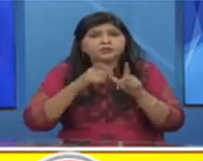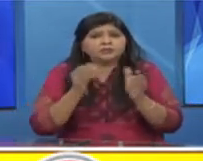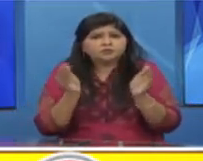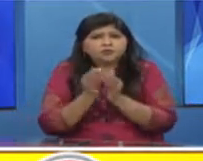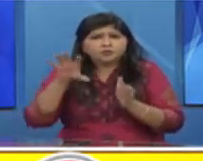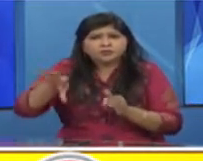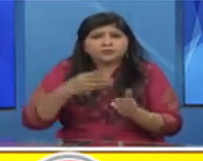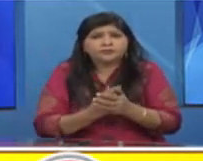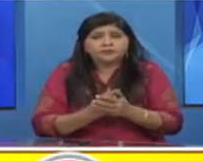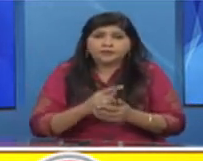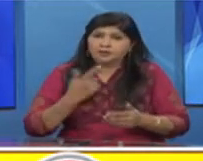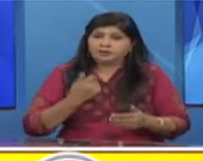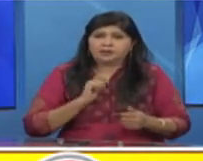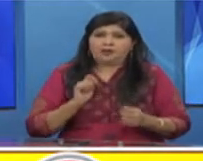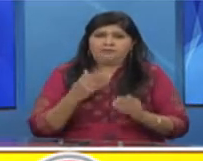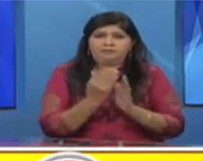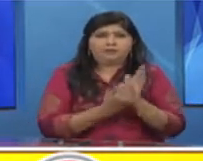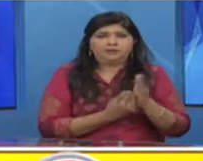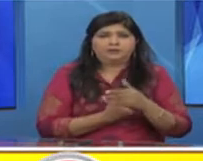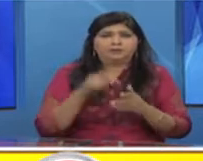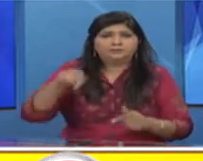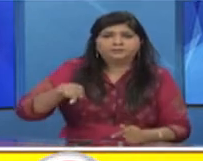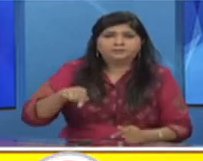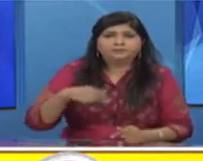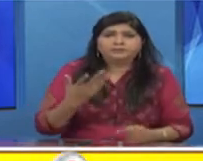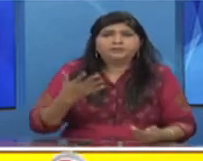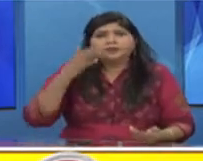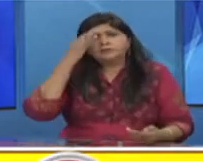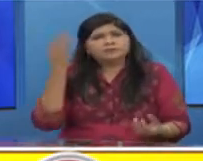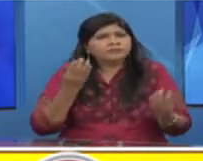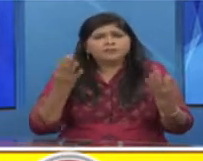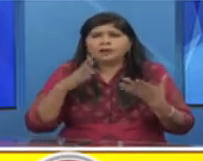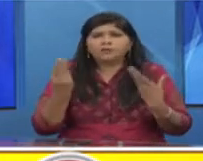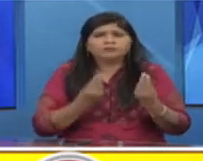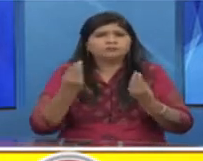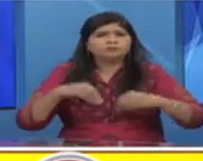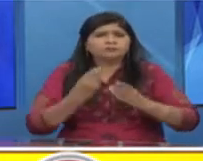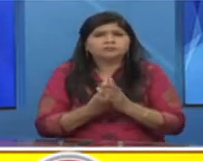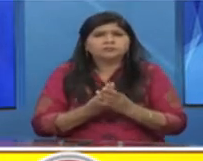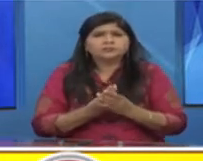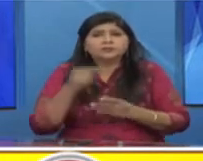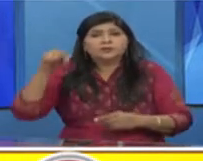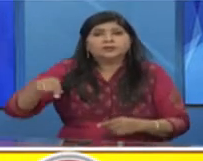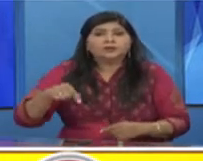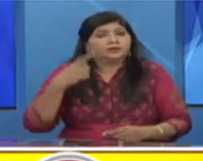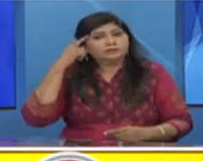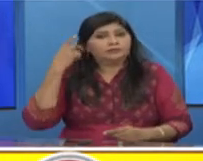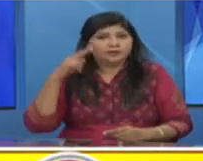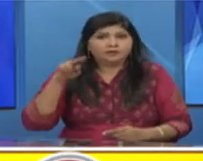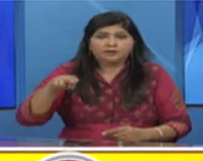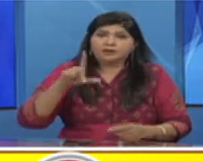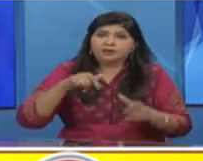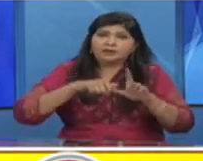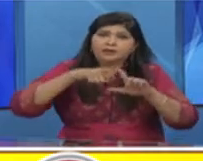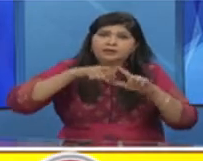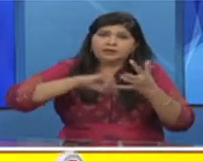उन्होंने महत्वपूर्ण भूमिका निभाई थी। इस बात को लोग शायद ही याद करते हैं। आप भलीभांति जानते हैं कि